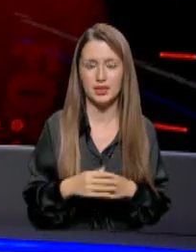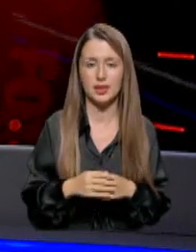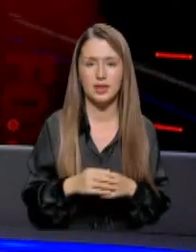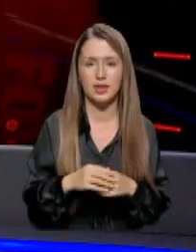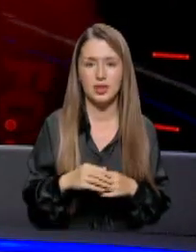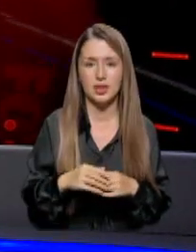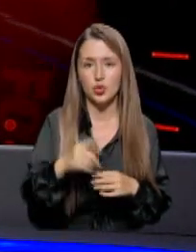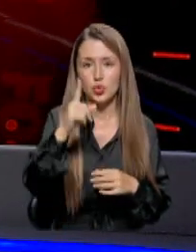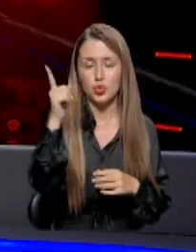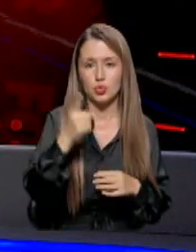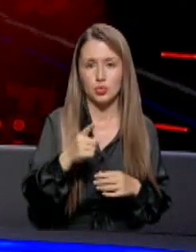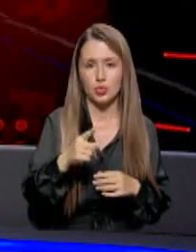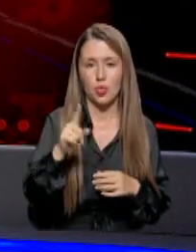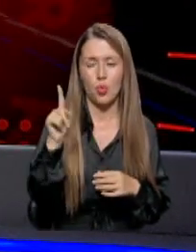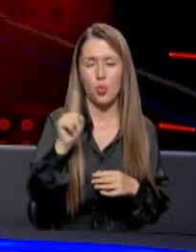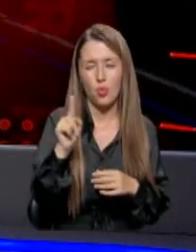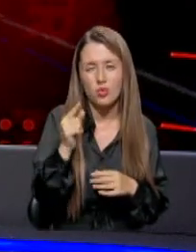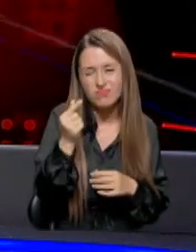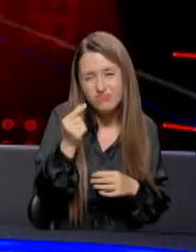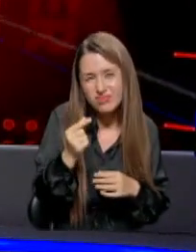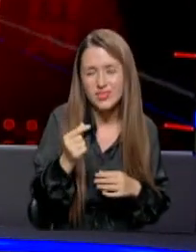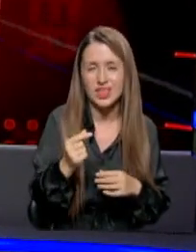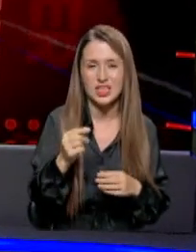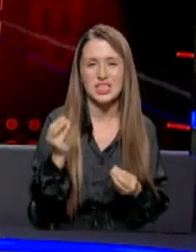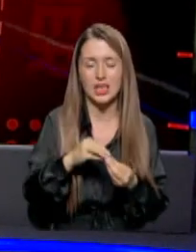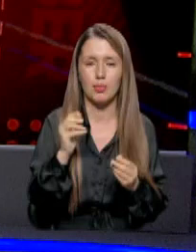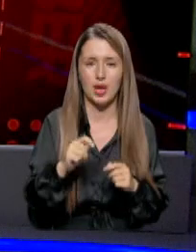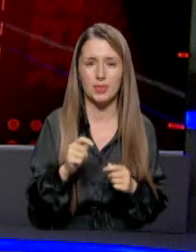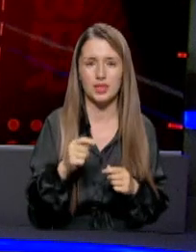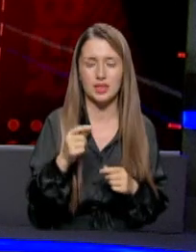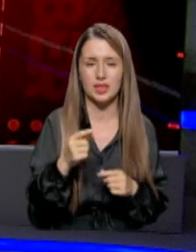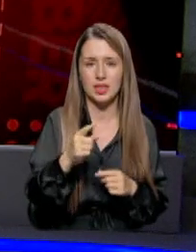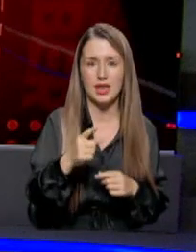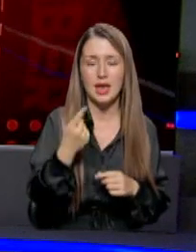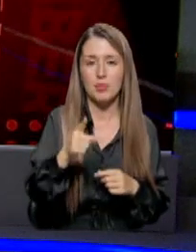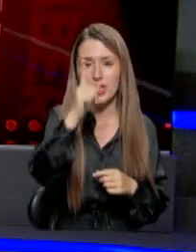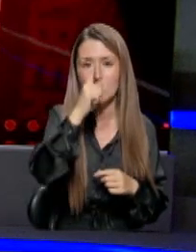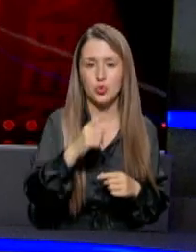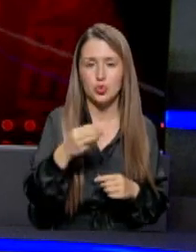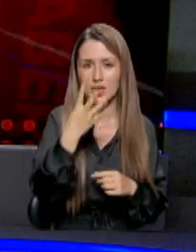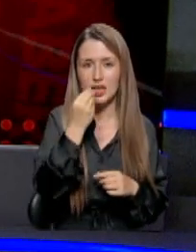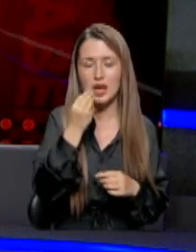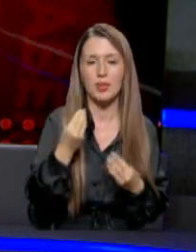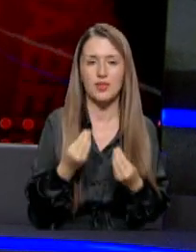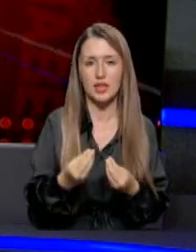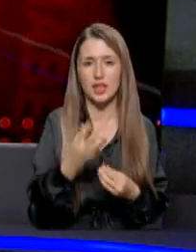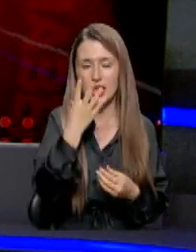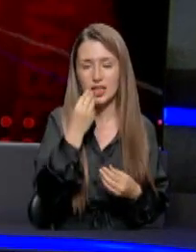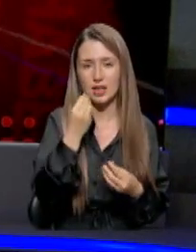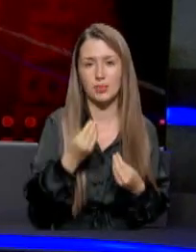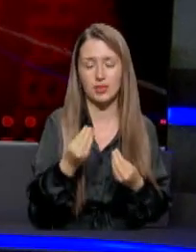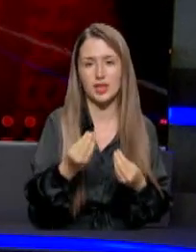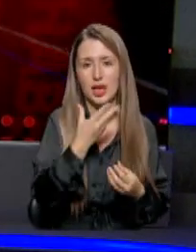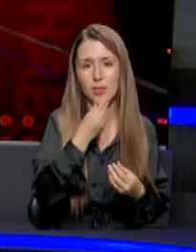geçti. %10'cuk bir zam yapıldı. 1100 lira ikramiye verildi. İkramiye verildi emeklilere